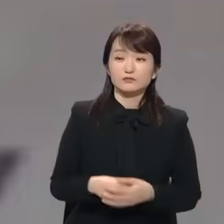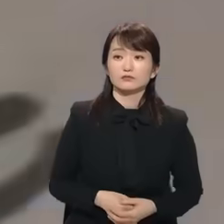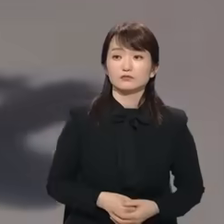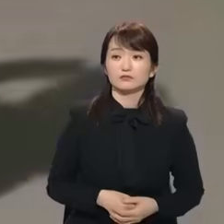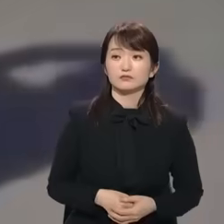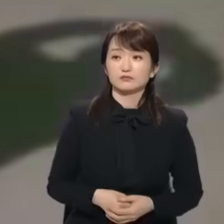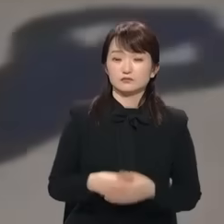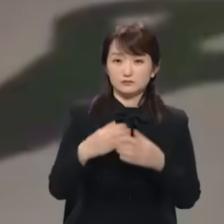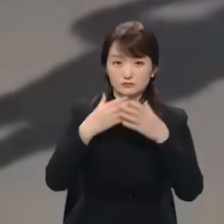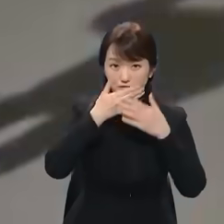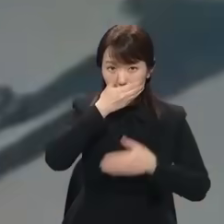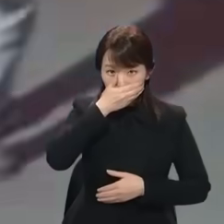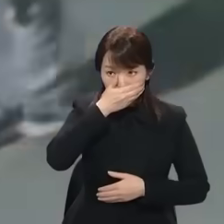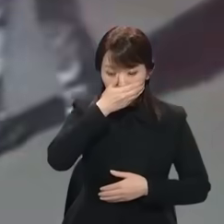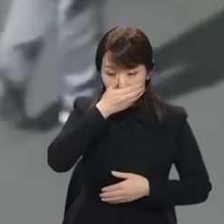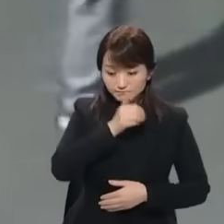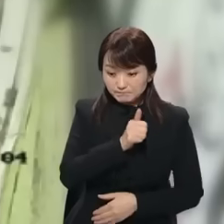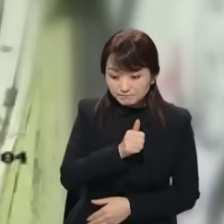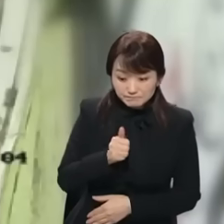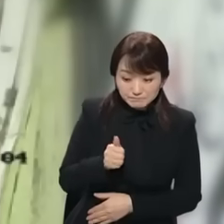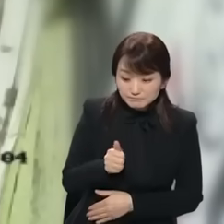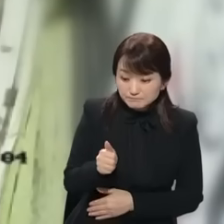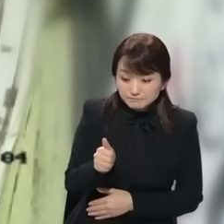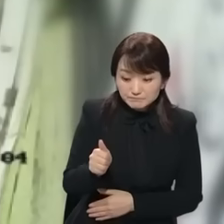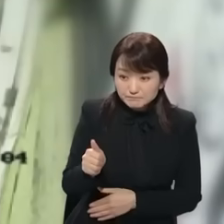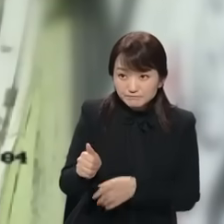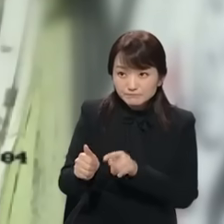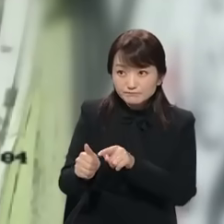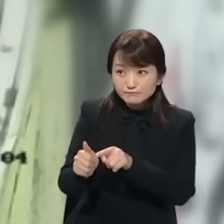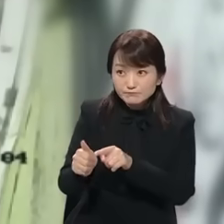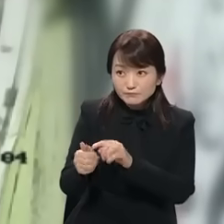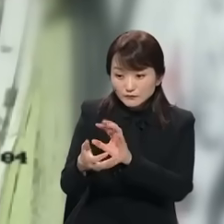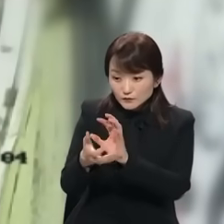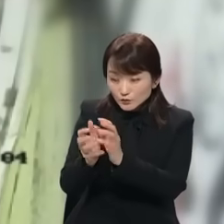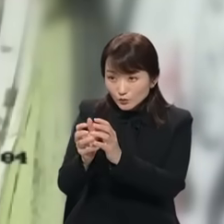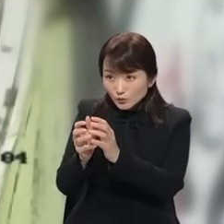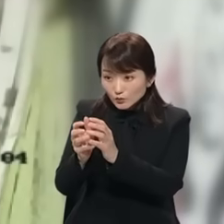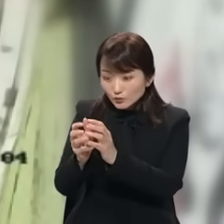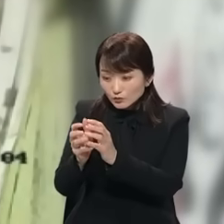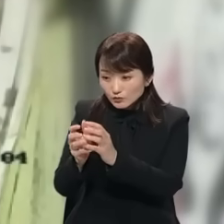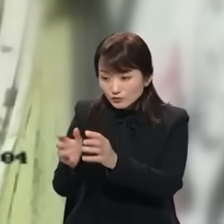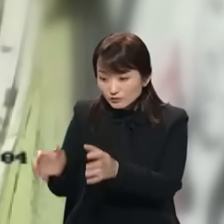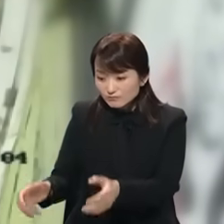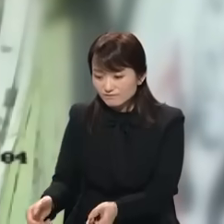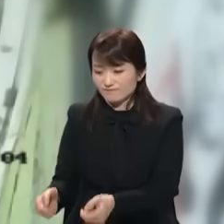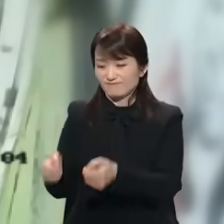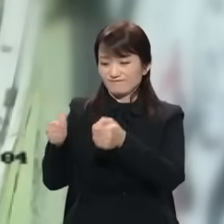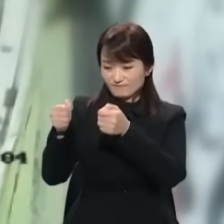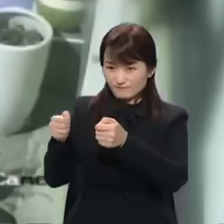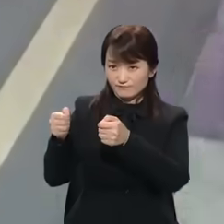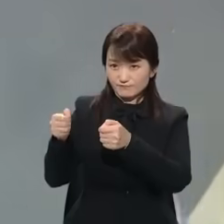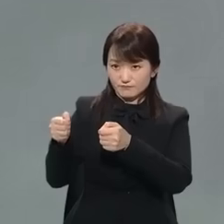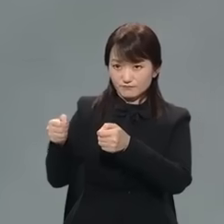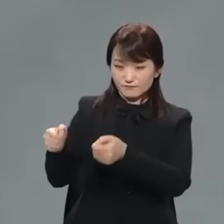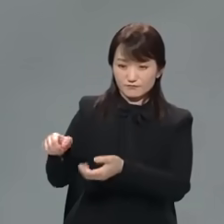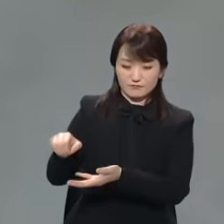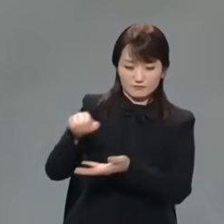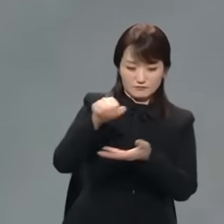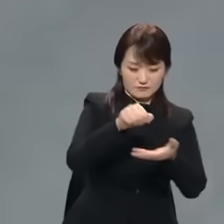있어요 자 마스크 쓰고 슬슬 다가오더니 어 다가오더니 화분을 쑥 들어서 오토바이로 고고